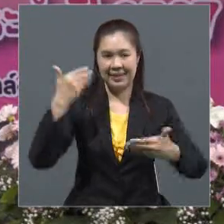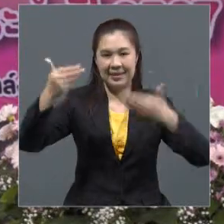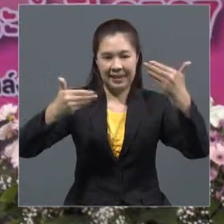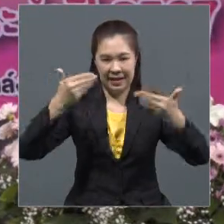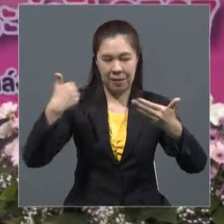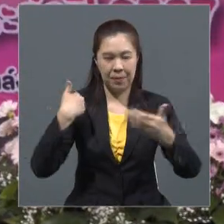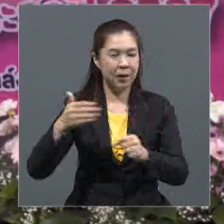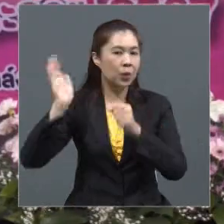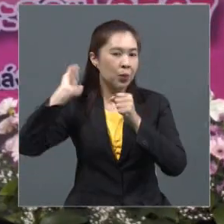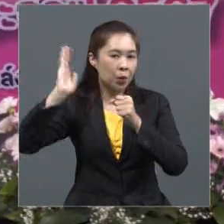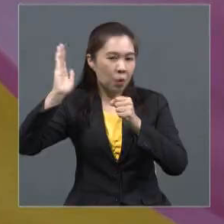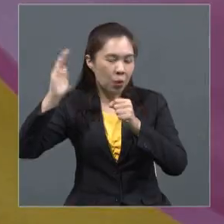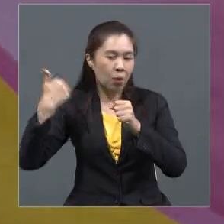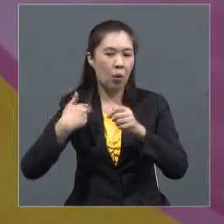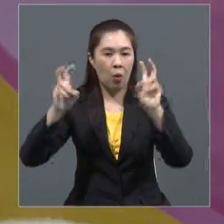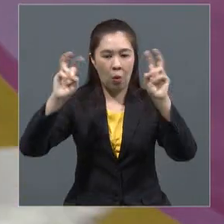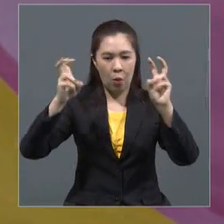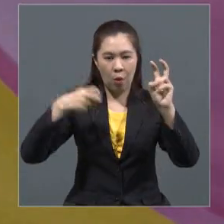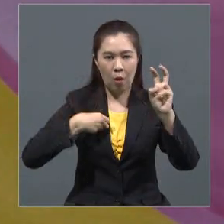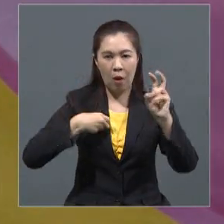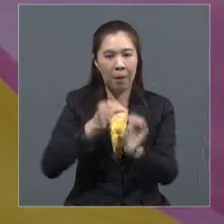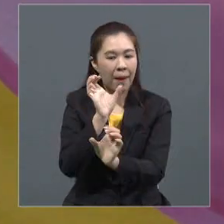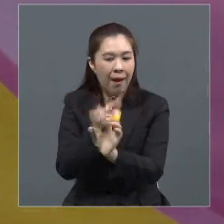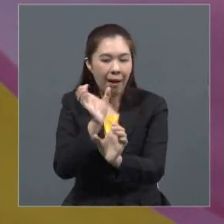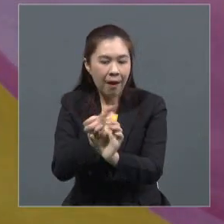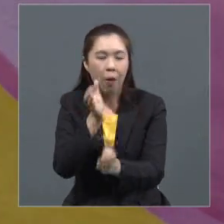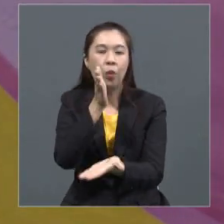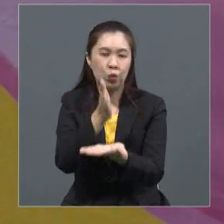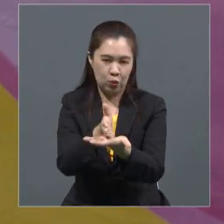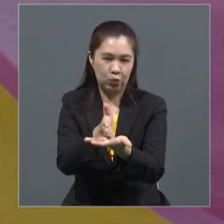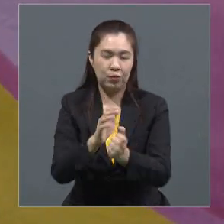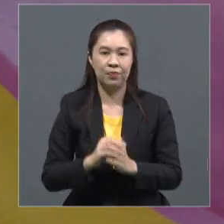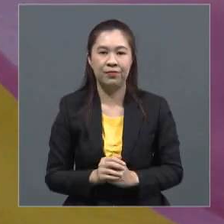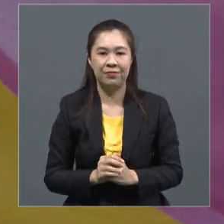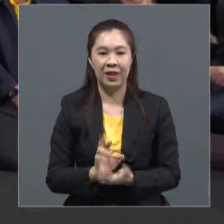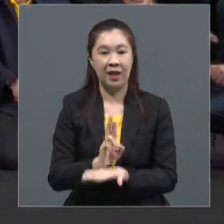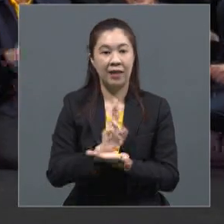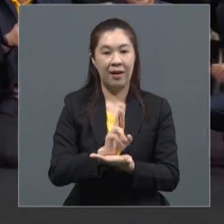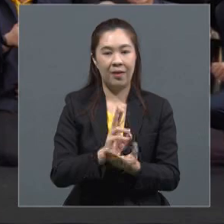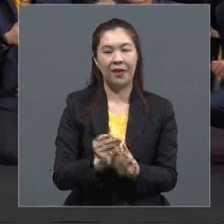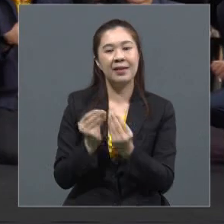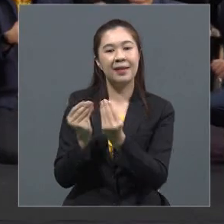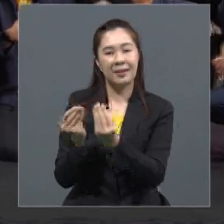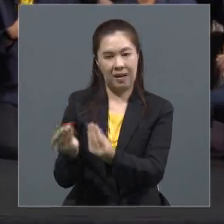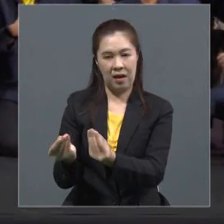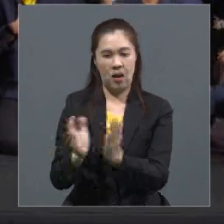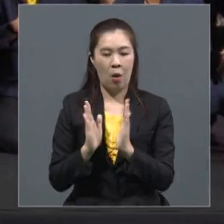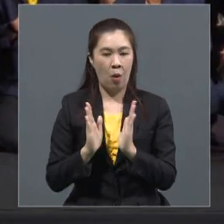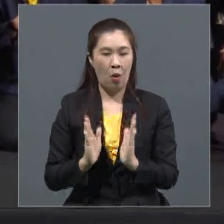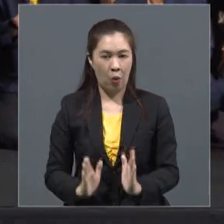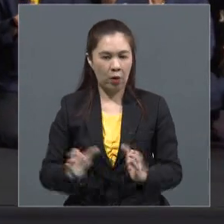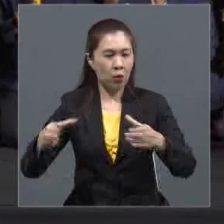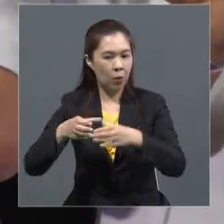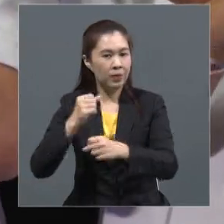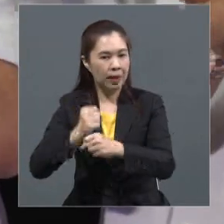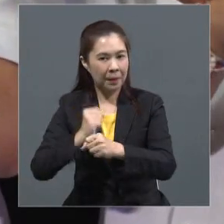มีเสวนาประเด็นหยุดเล้าหยุดอันตรายต่อผู้อื่นและนี่ฮะมีการมอบรางวัลเป็นโล่มอบให้แก่บุคคลและองค์กรที่มี